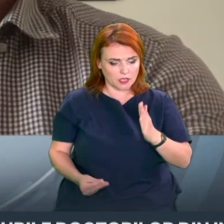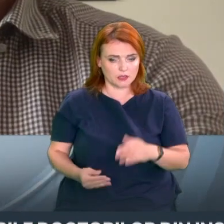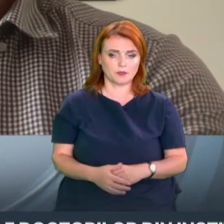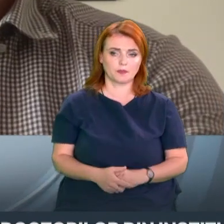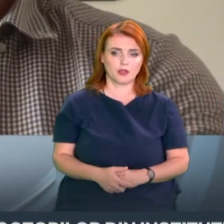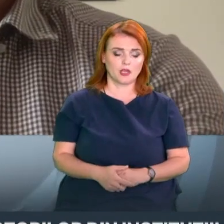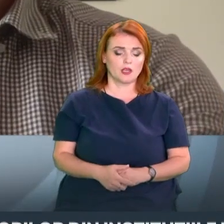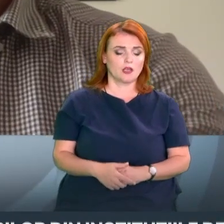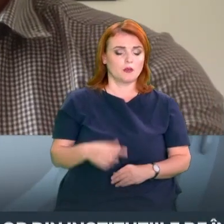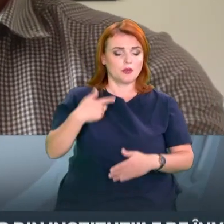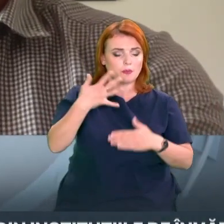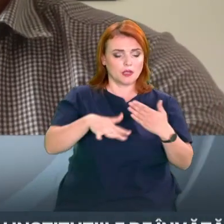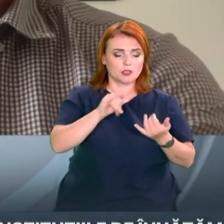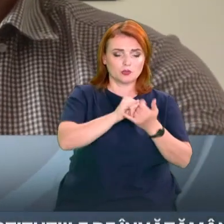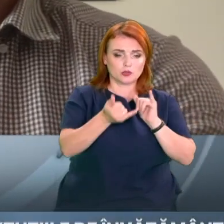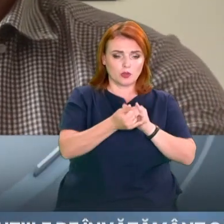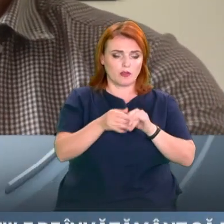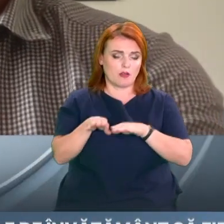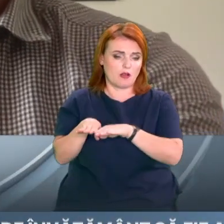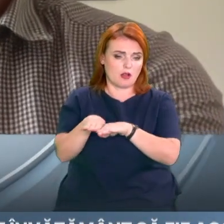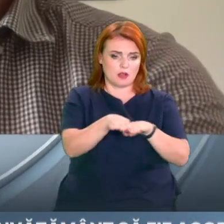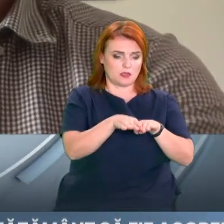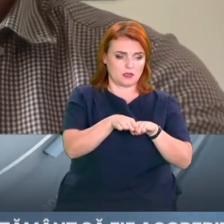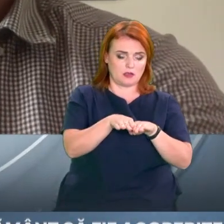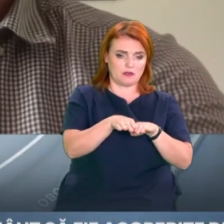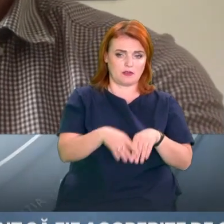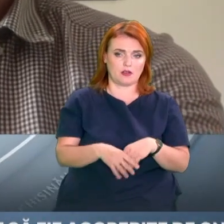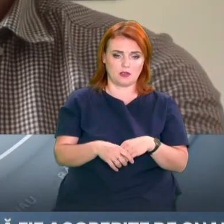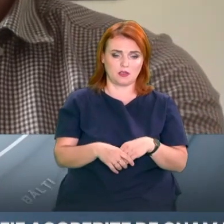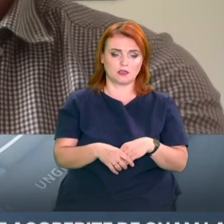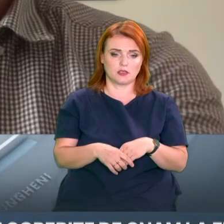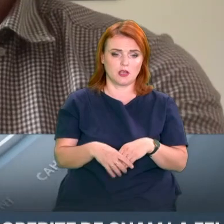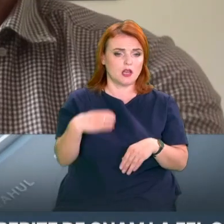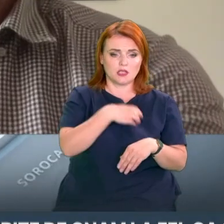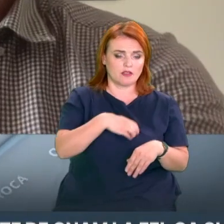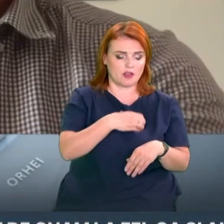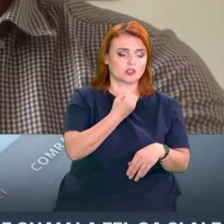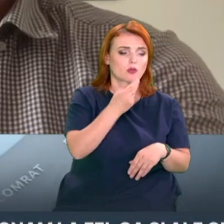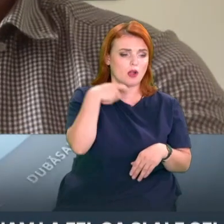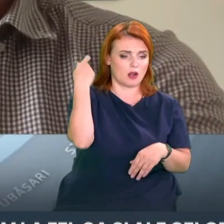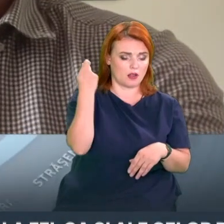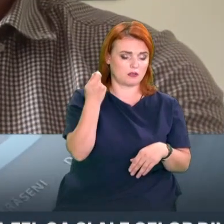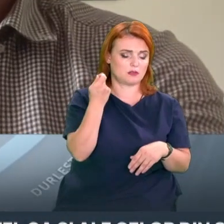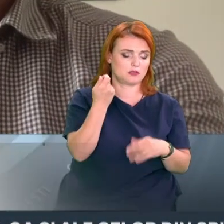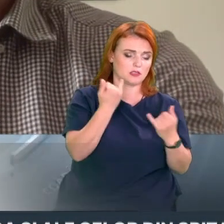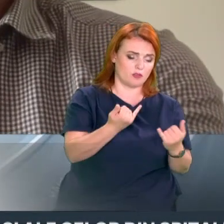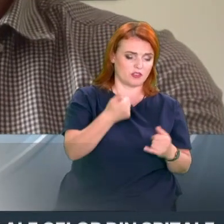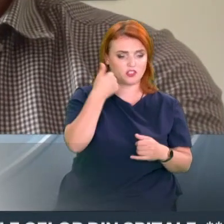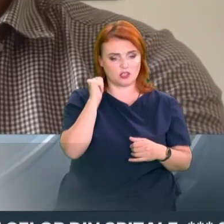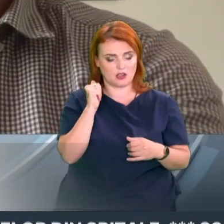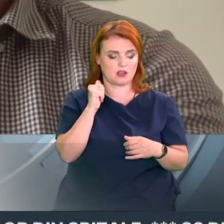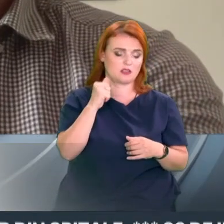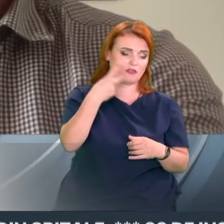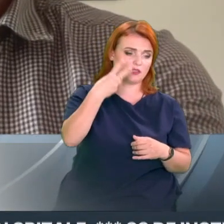Cerințele, condițiile sunt cam aceleași pentru toate tipurile de plantații, însă din an în